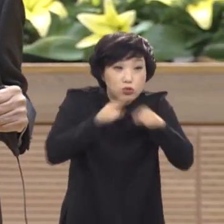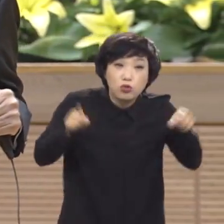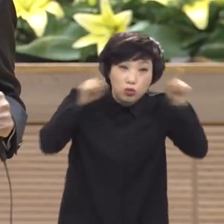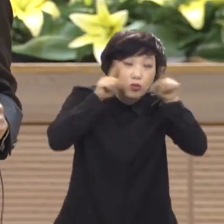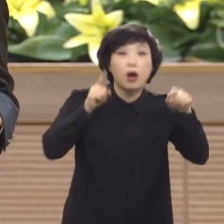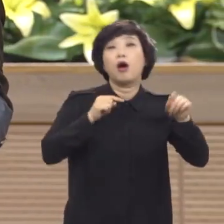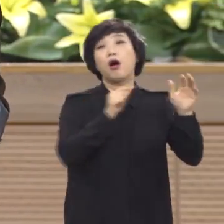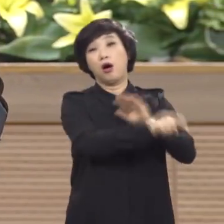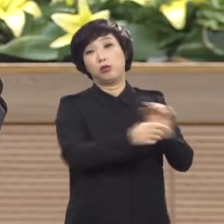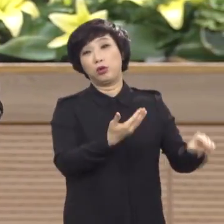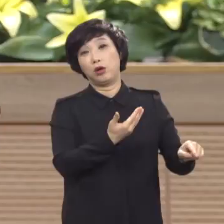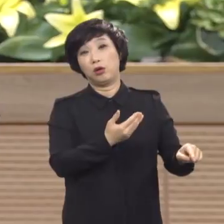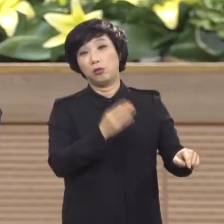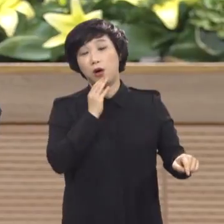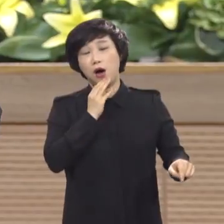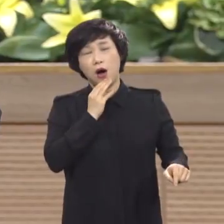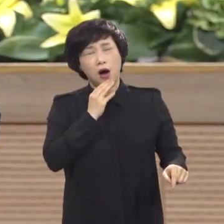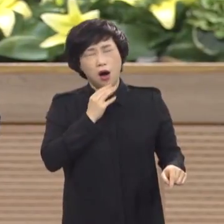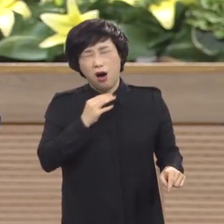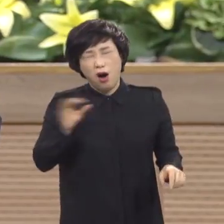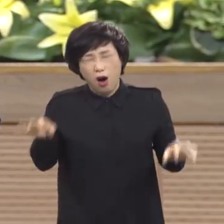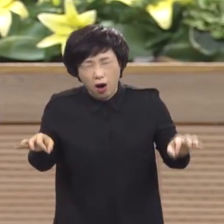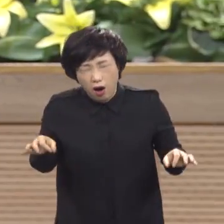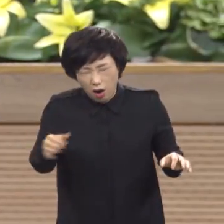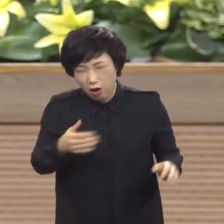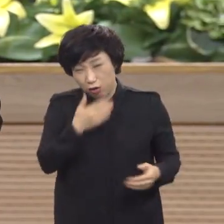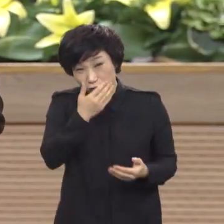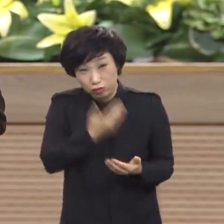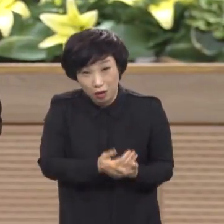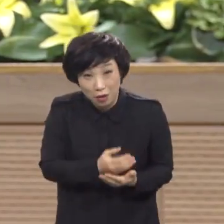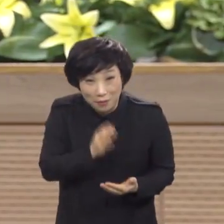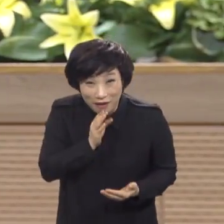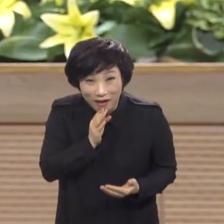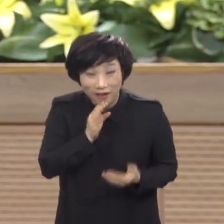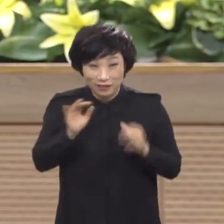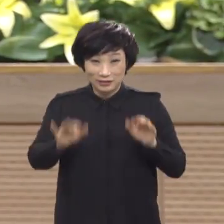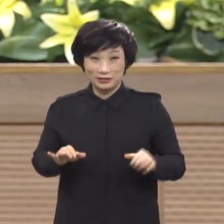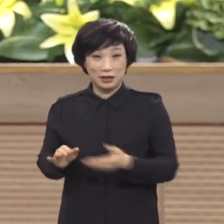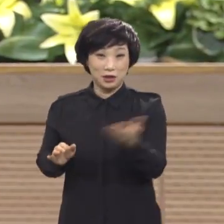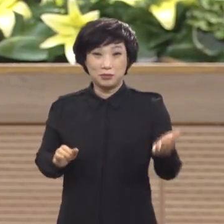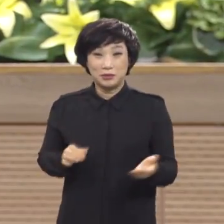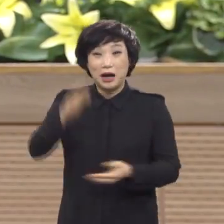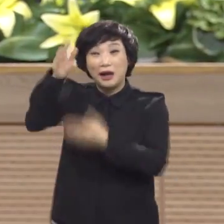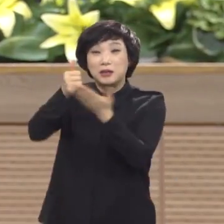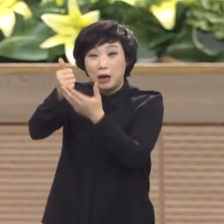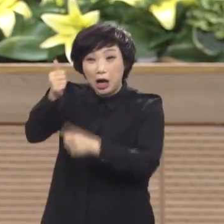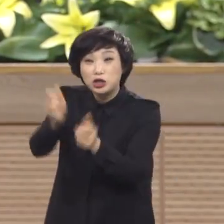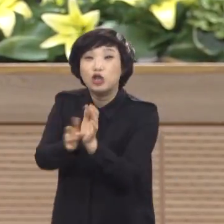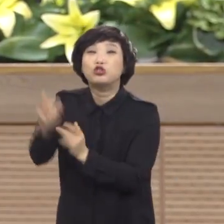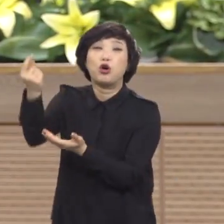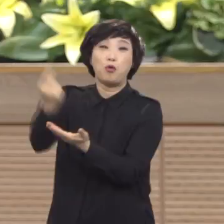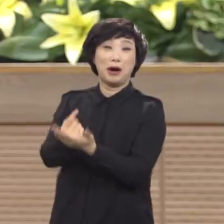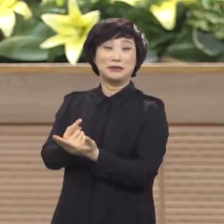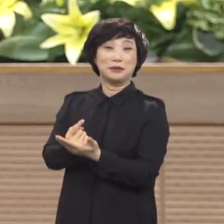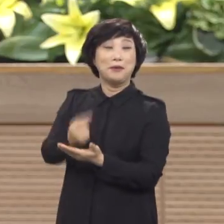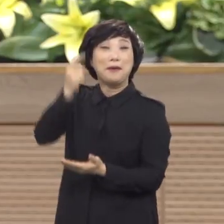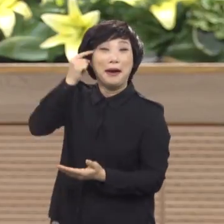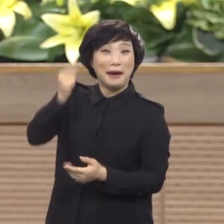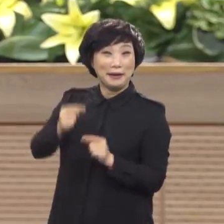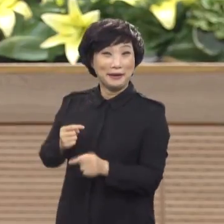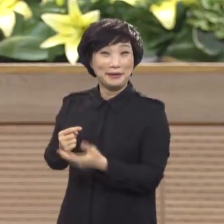보낸다. 어마어마한 사건이요. 그런데 하나님의 아들이 나타나신 것은